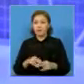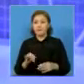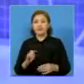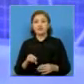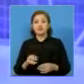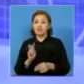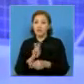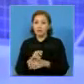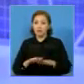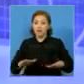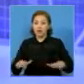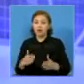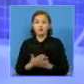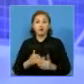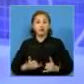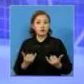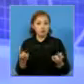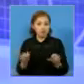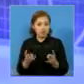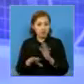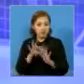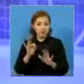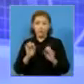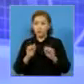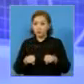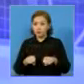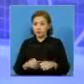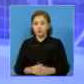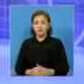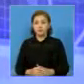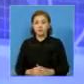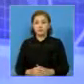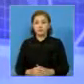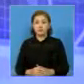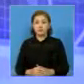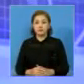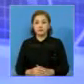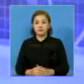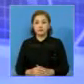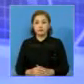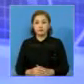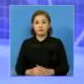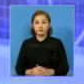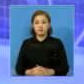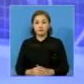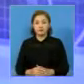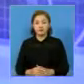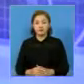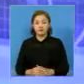порталға кіріп, балаңыз үшін қажет нәрсені таңдап алуға құқыңыз бар. Толығырақ тілшіміз Райгүл Еншібай